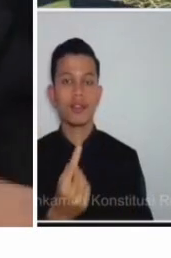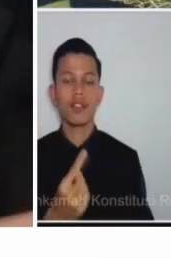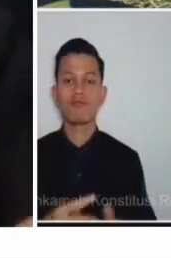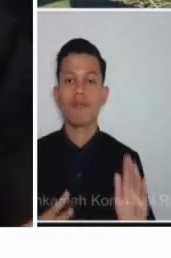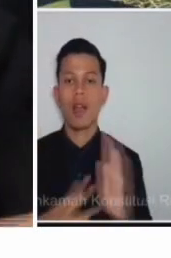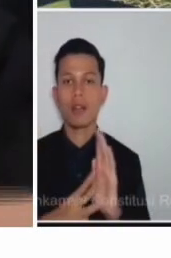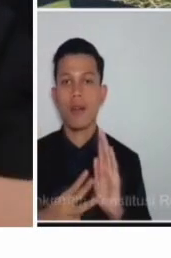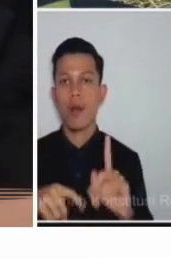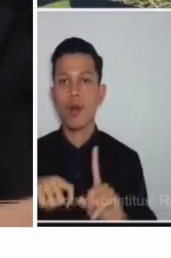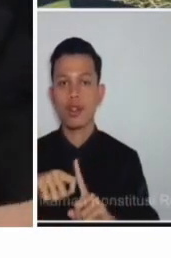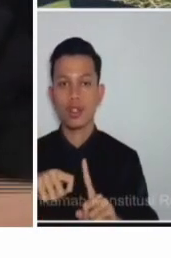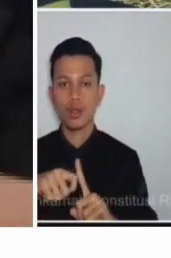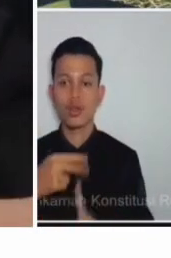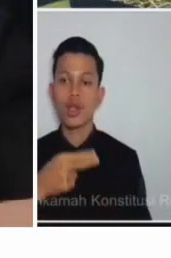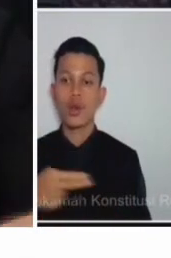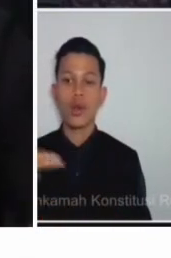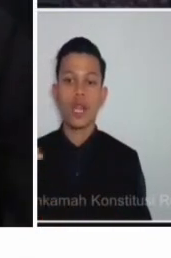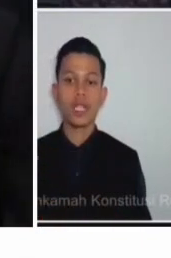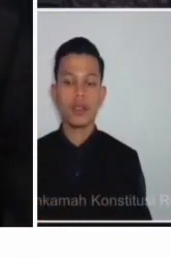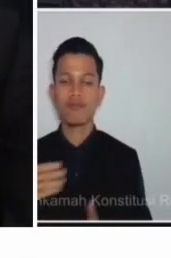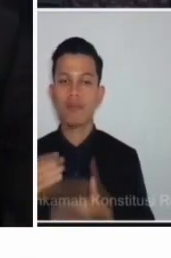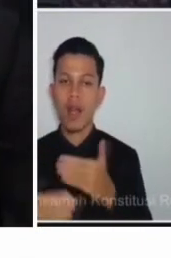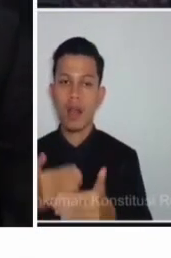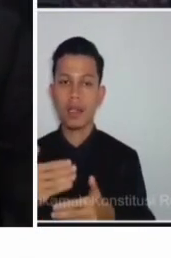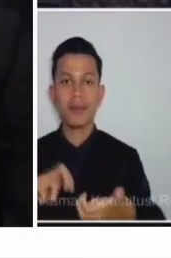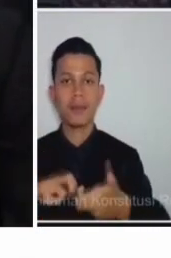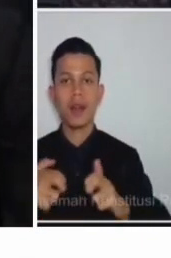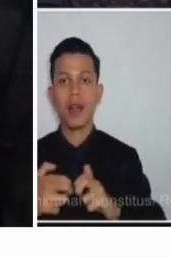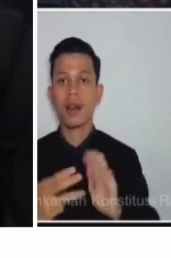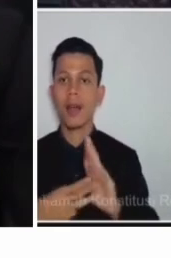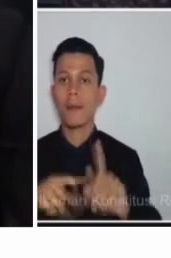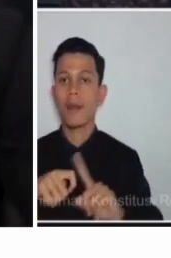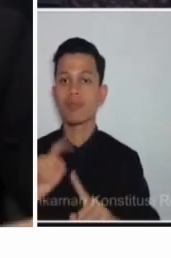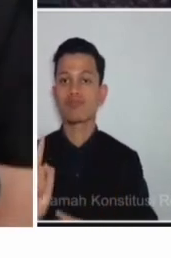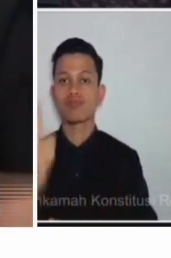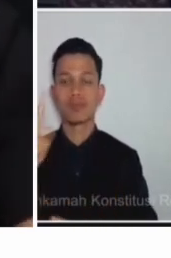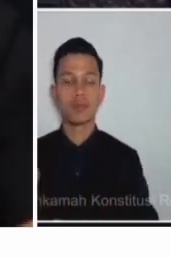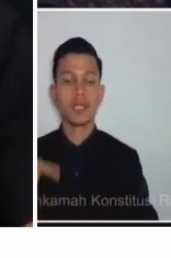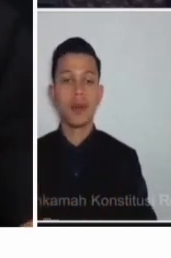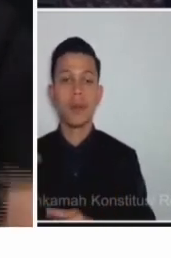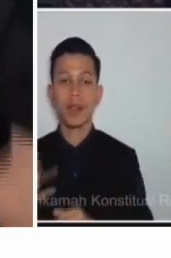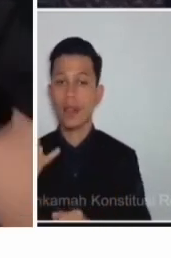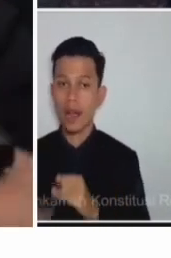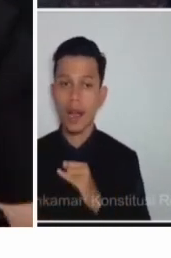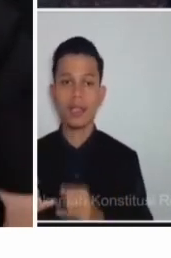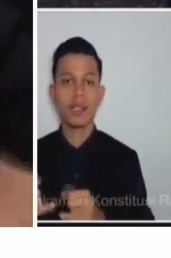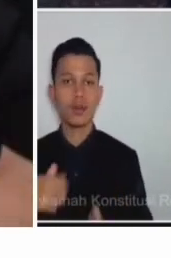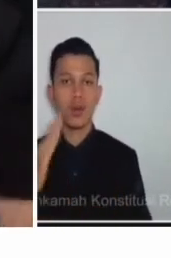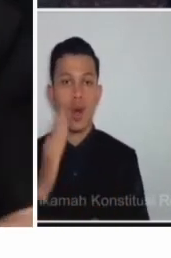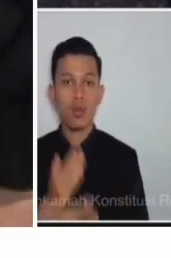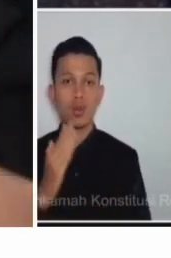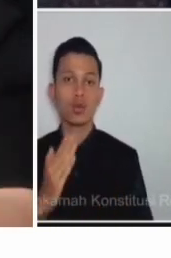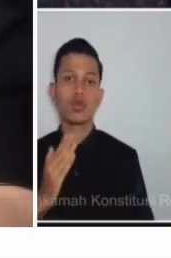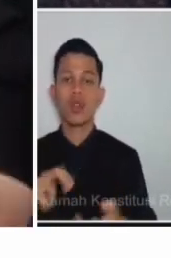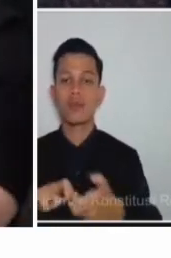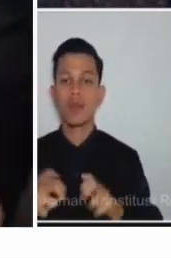Pilkada saat ini hendaknya senantiasa kita berpegang teguh pada kesepakatan bernegara kita yaitu negara demokrasi